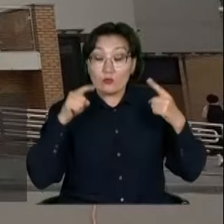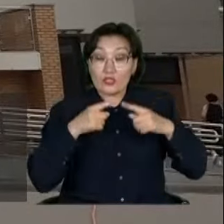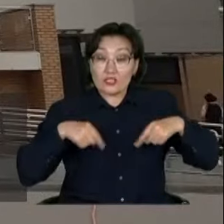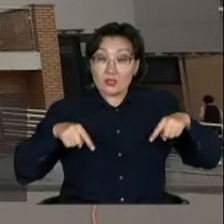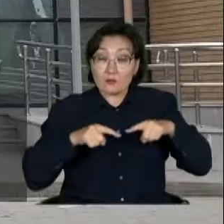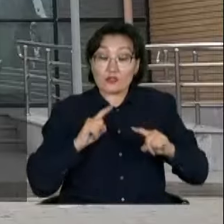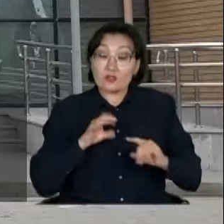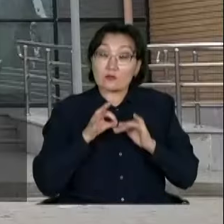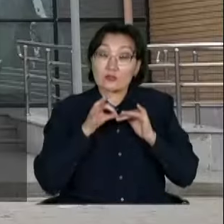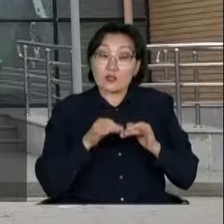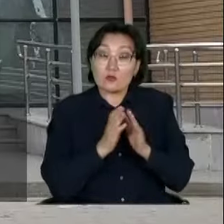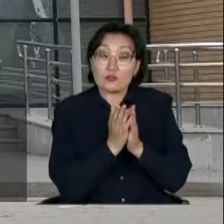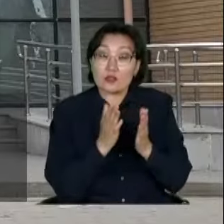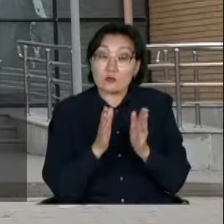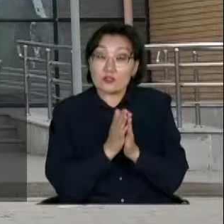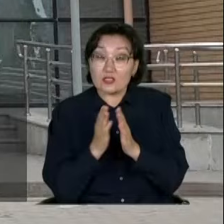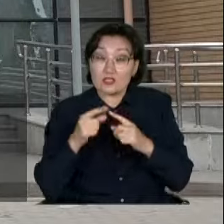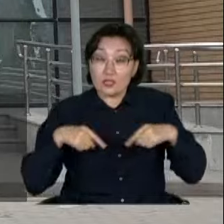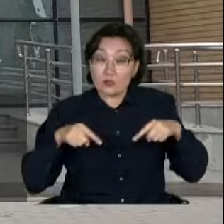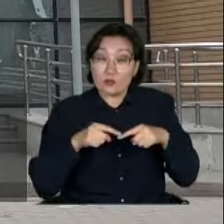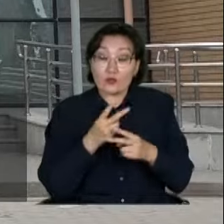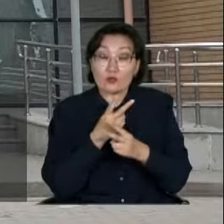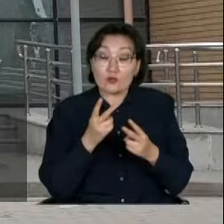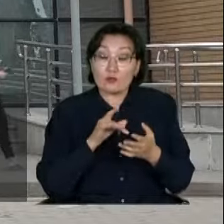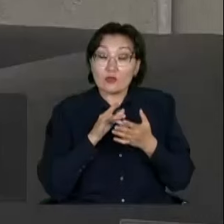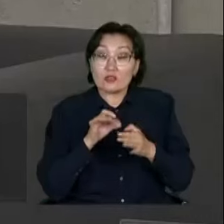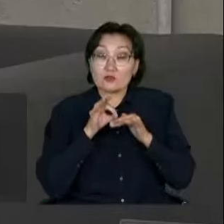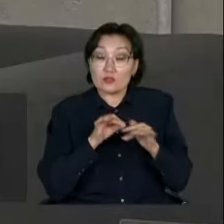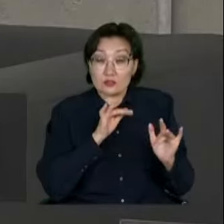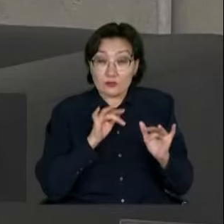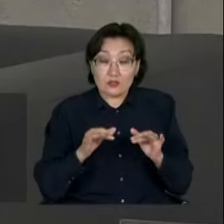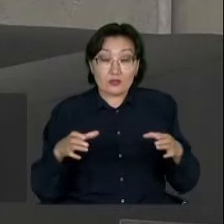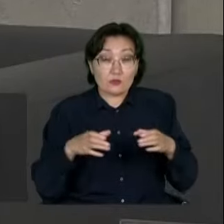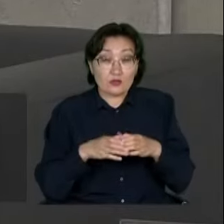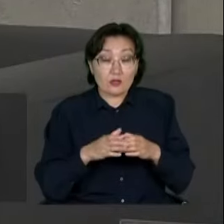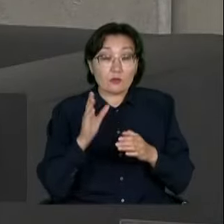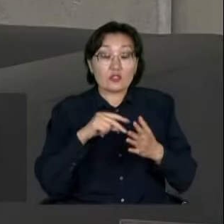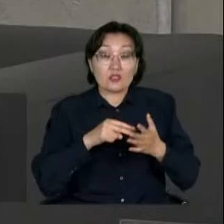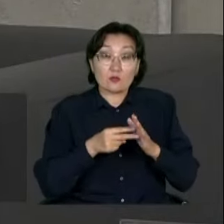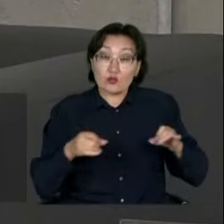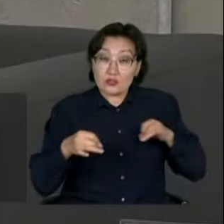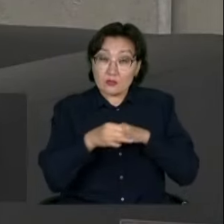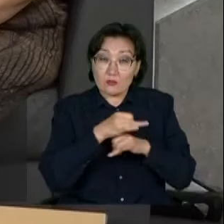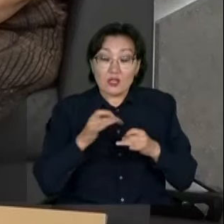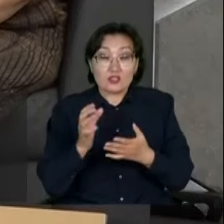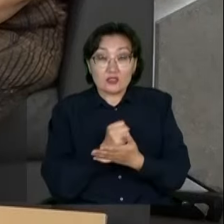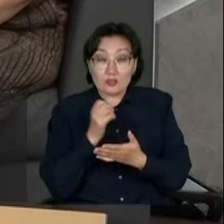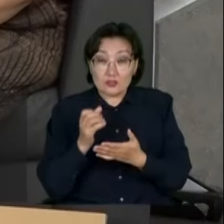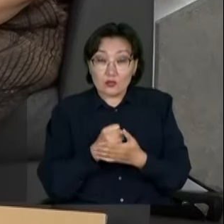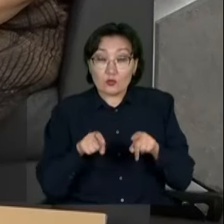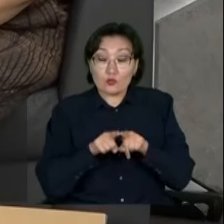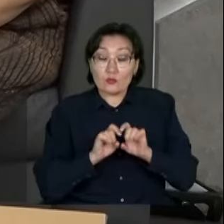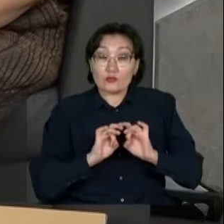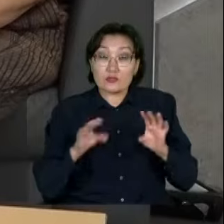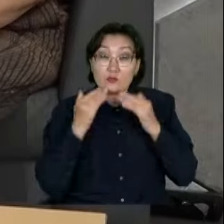жиын өткізіліп, кітап бөлімшелеріне экскурсия жасалды. Іс-шарада ұйымның алға қойған жоспарлары талқыланып, жетістіктері сараланды.